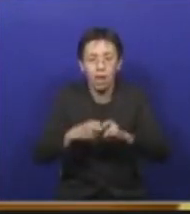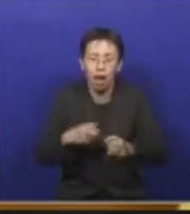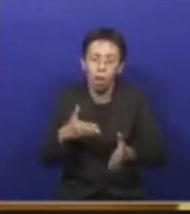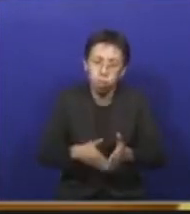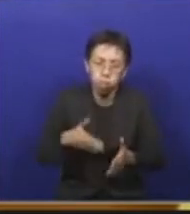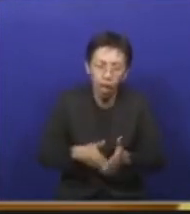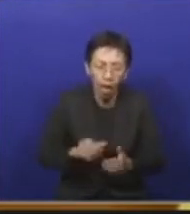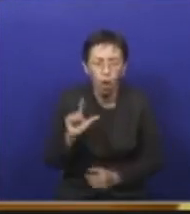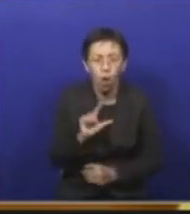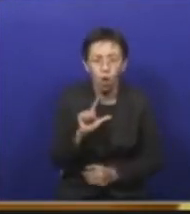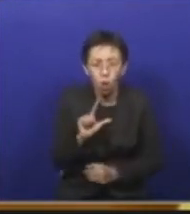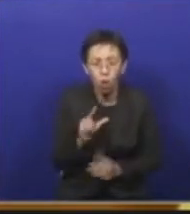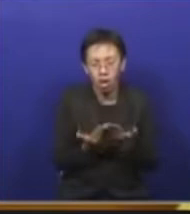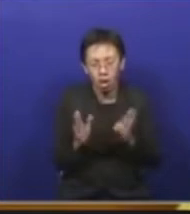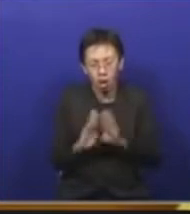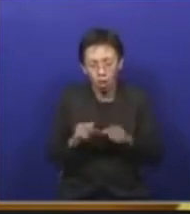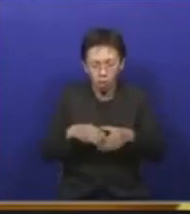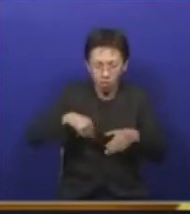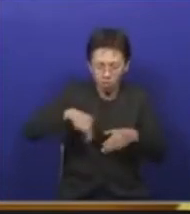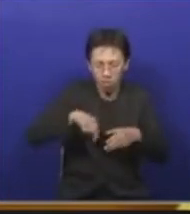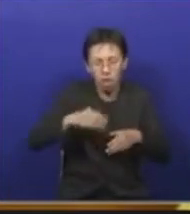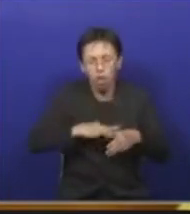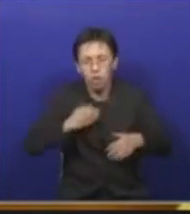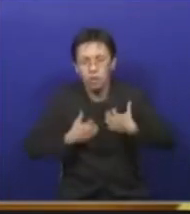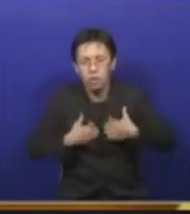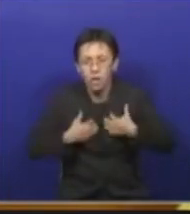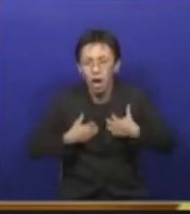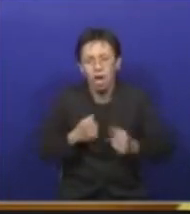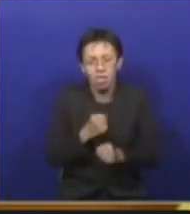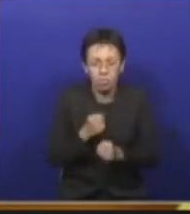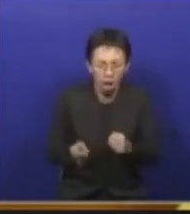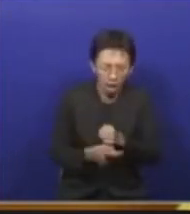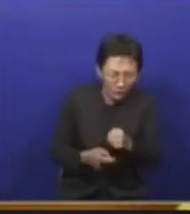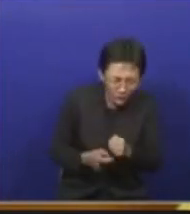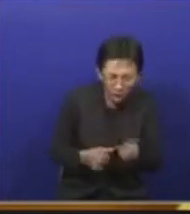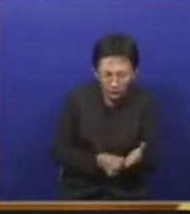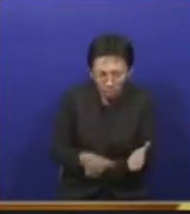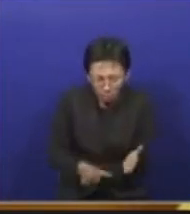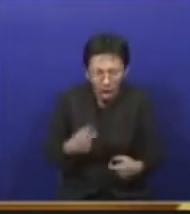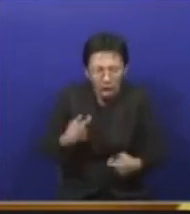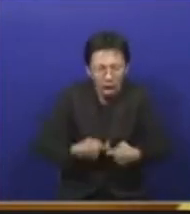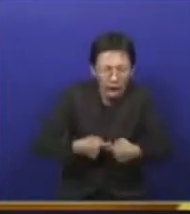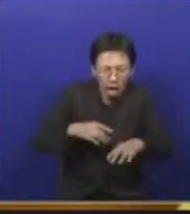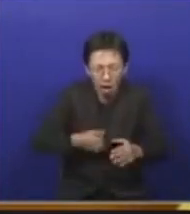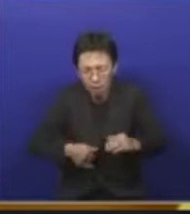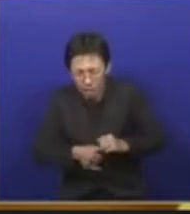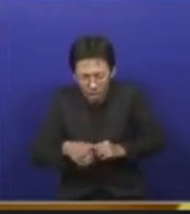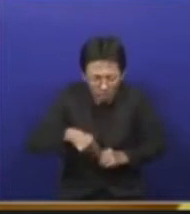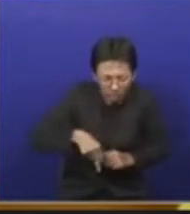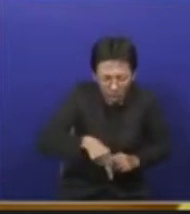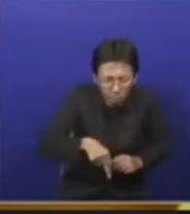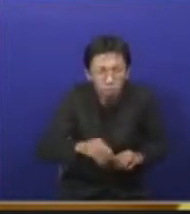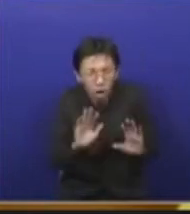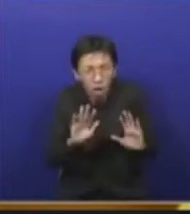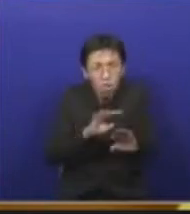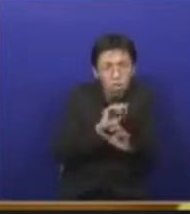ทำให้ลุงบานและสมาชิกในครอบครัวไม่สามารถทำงานบนไร่นาของเขาได้อย่างสะดวกจะเดินไปไหนมาไหนก็ต้องคอย